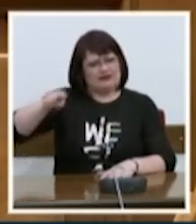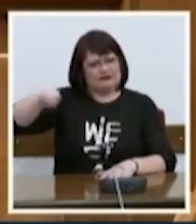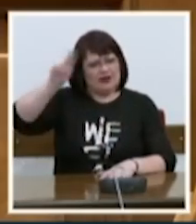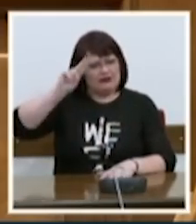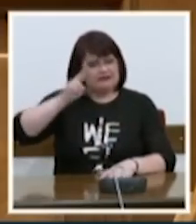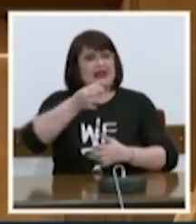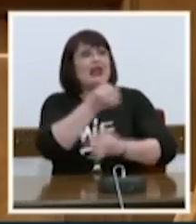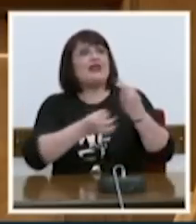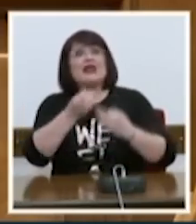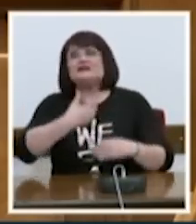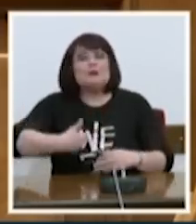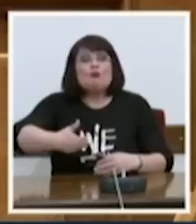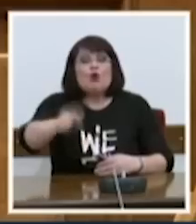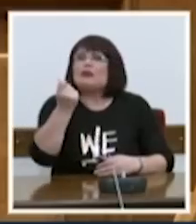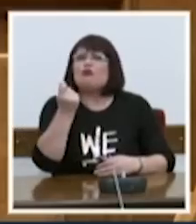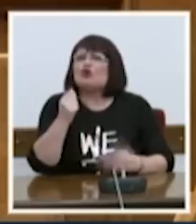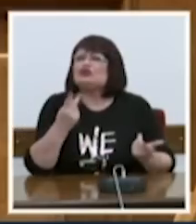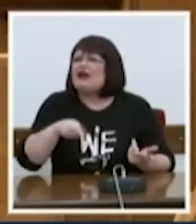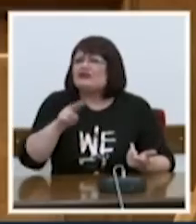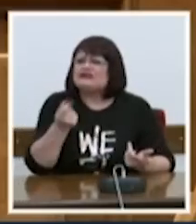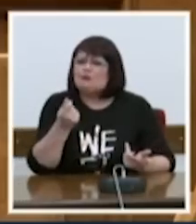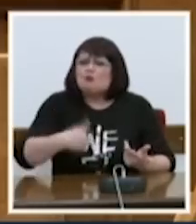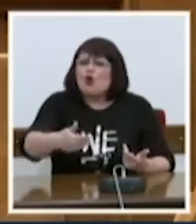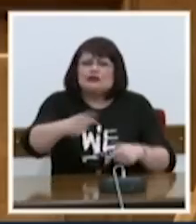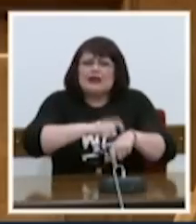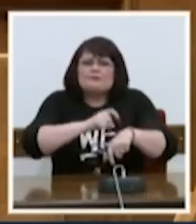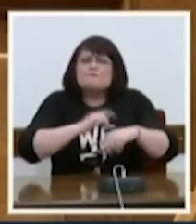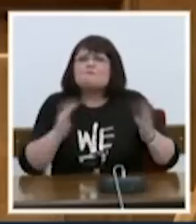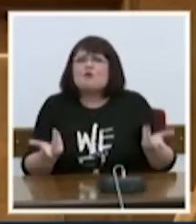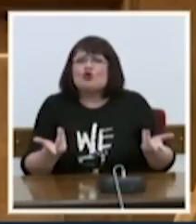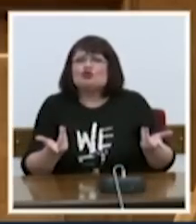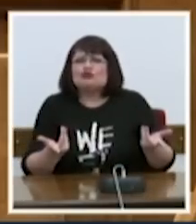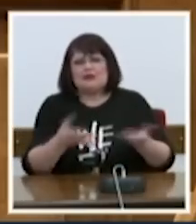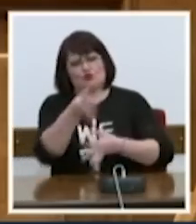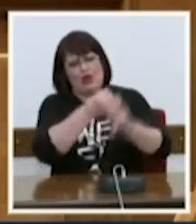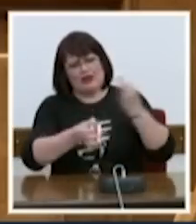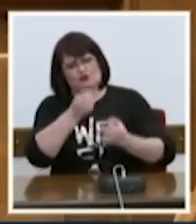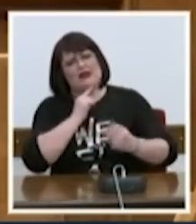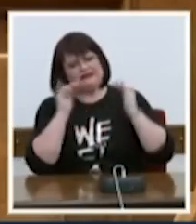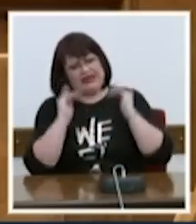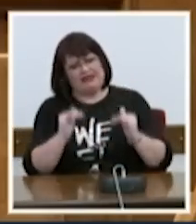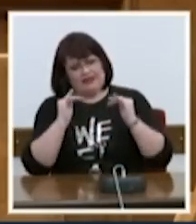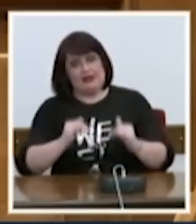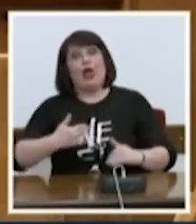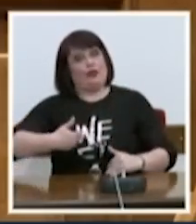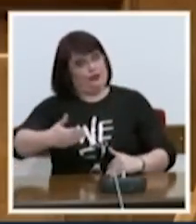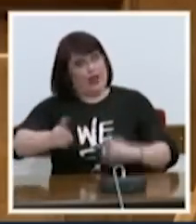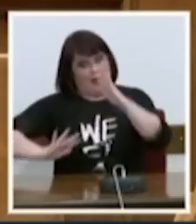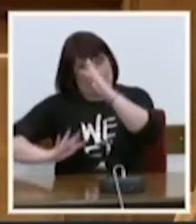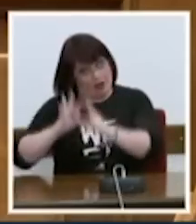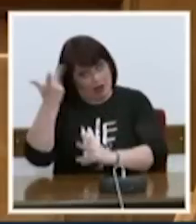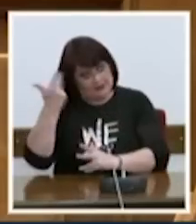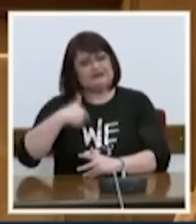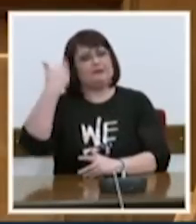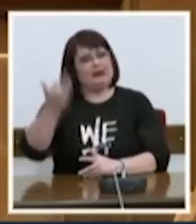λέτε πότε και πόσο. Ακούμε ξανά το γνωστό επιχείρημα. Θα έρθει η ανάπτυξη και μετά